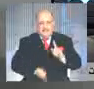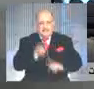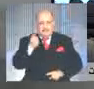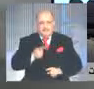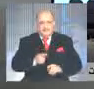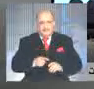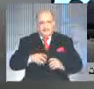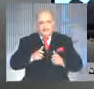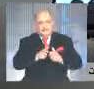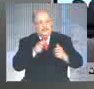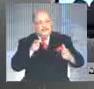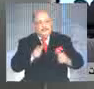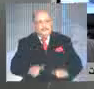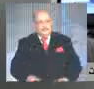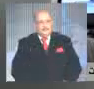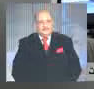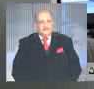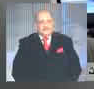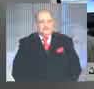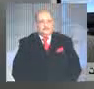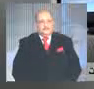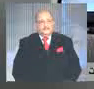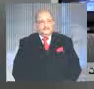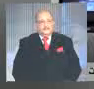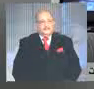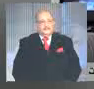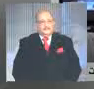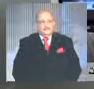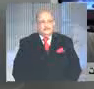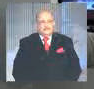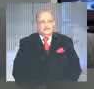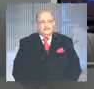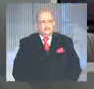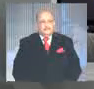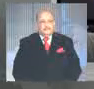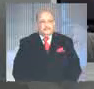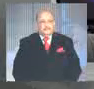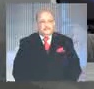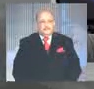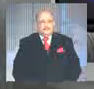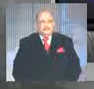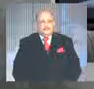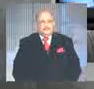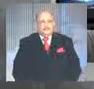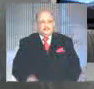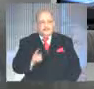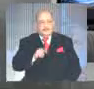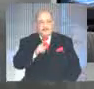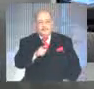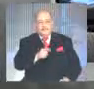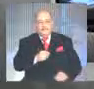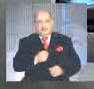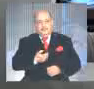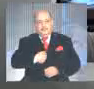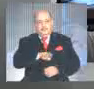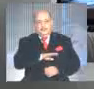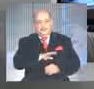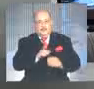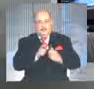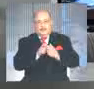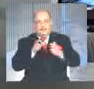الامبلاج دو بلوز ان بلو توا واخ والقيمة نتاعو تو باش تقدم لو برودوي نتاعك والايماج